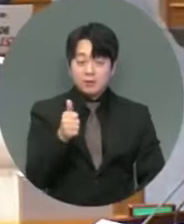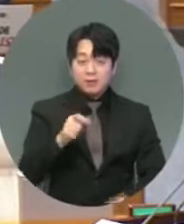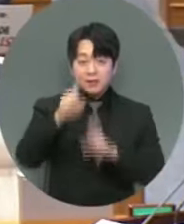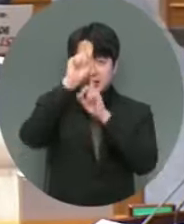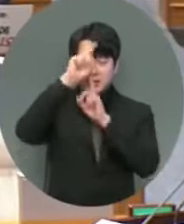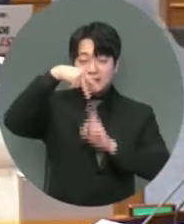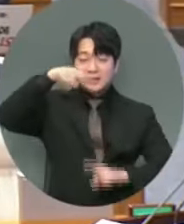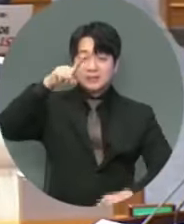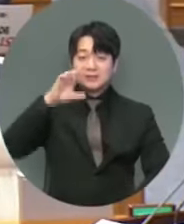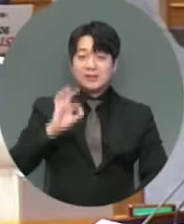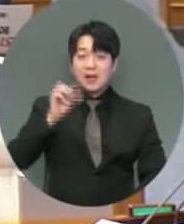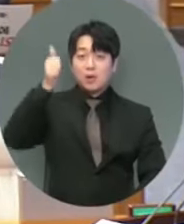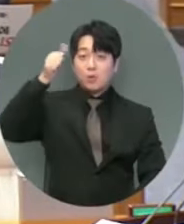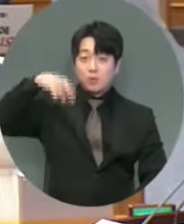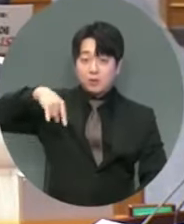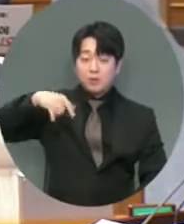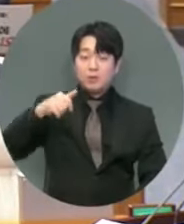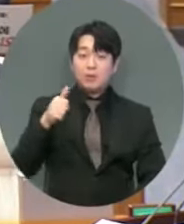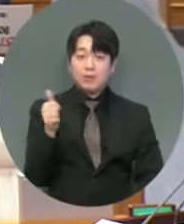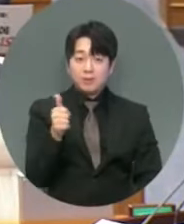이상휘 의원,